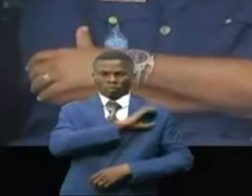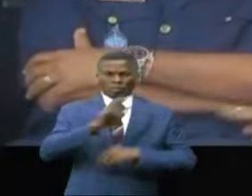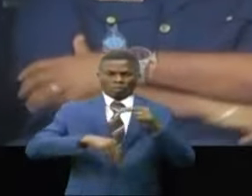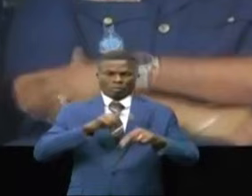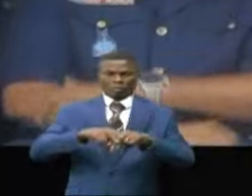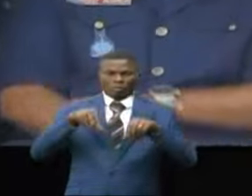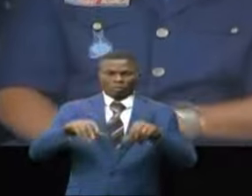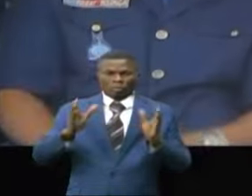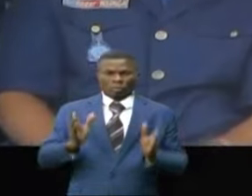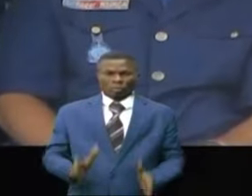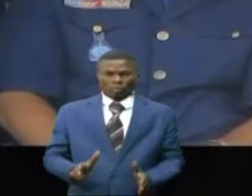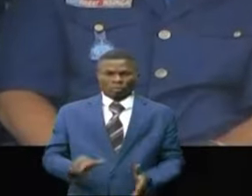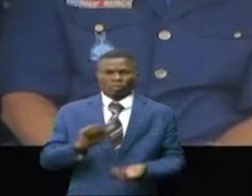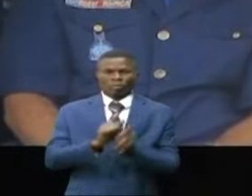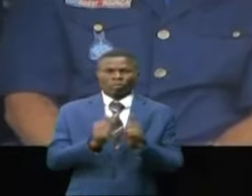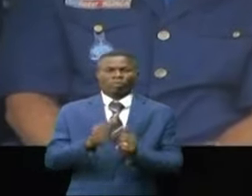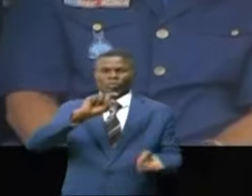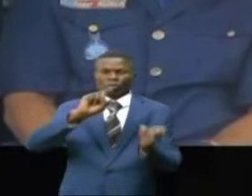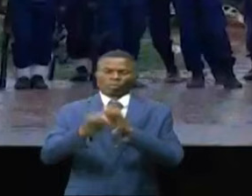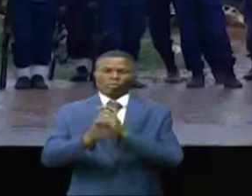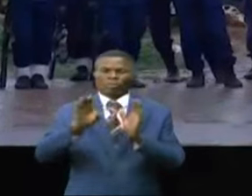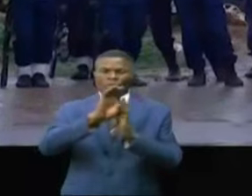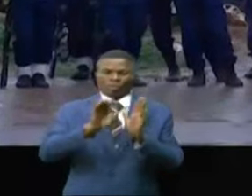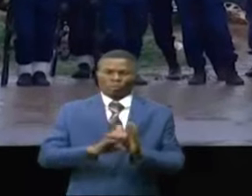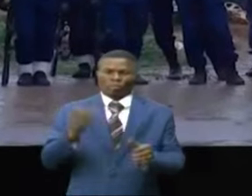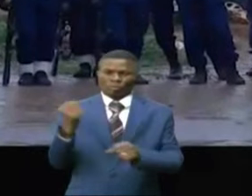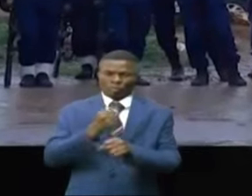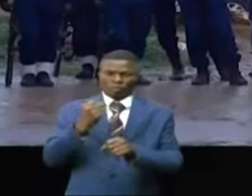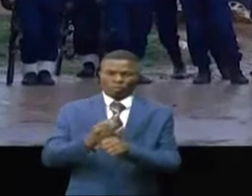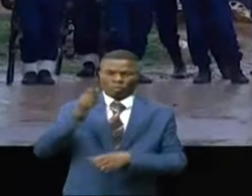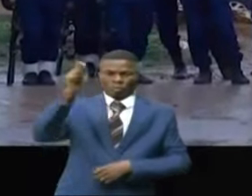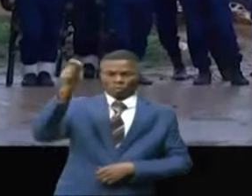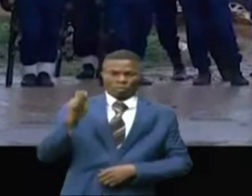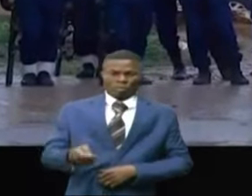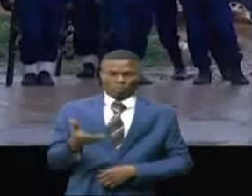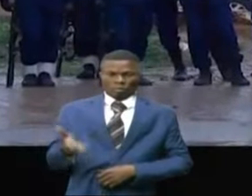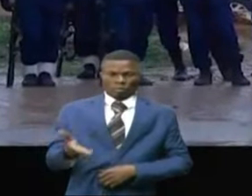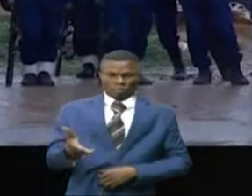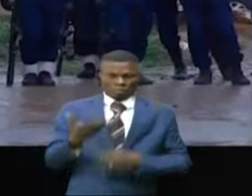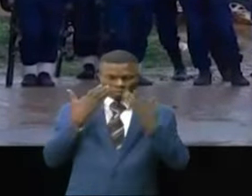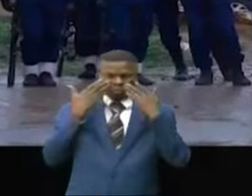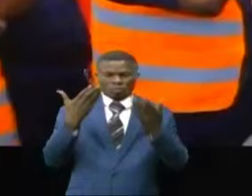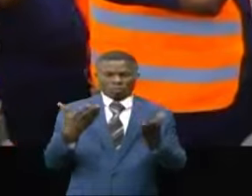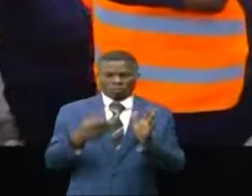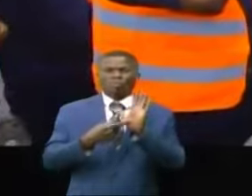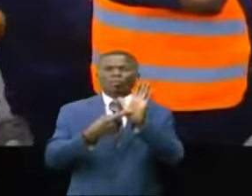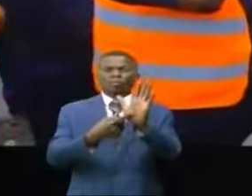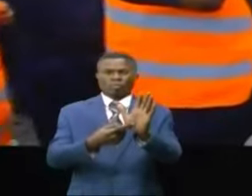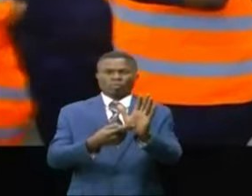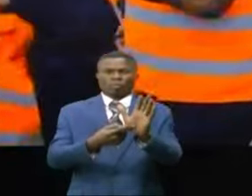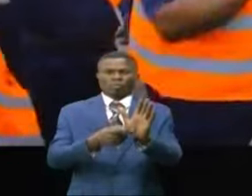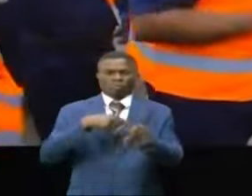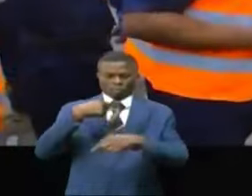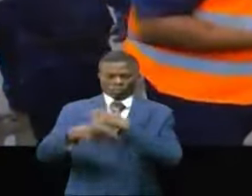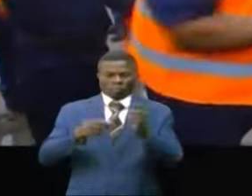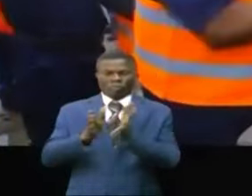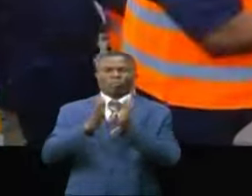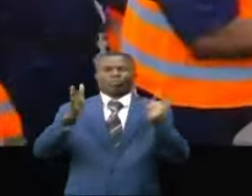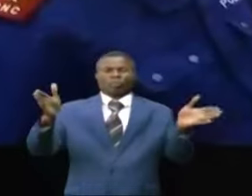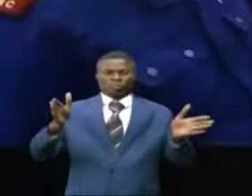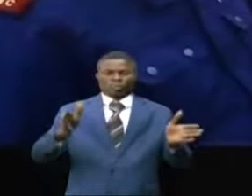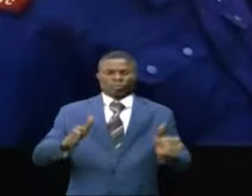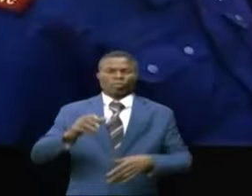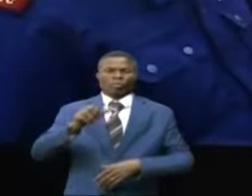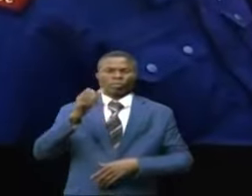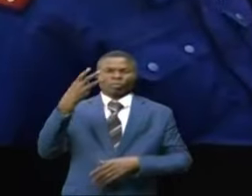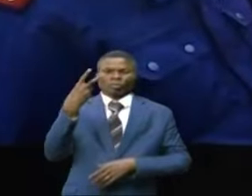nationale congolaise. Question d'améliorer les conditions de travail des éléments de l'ordre. Voilà ce qui justifie le lancement officiel ce